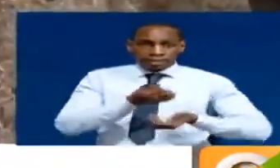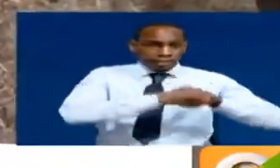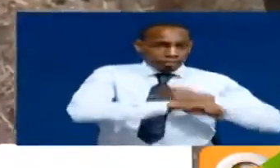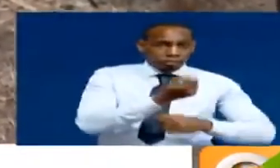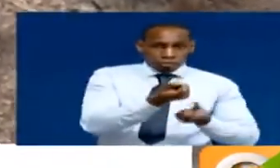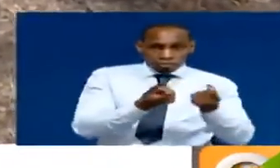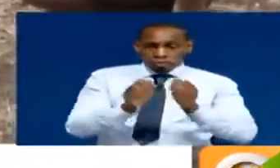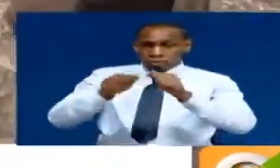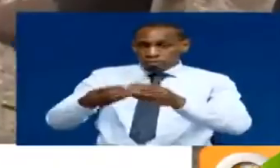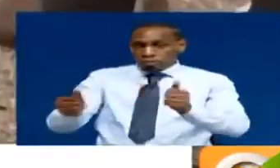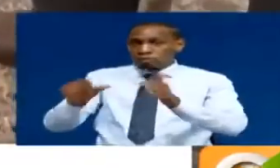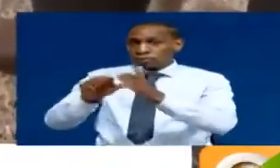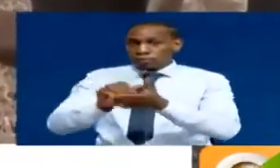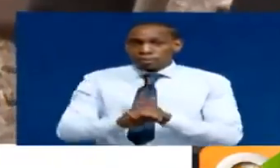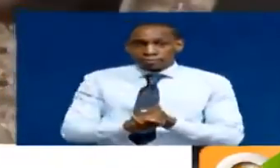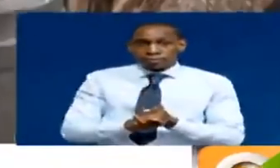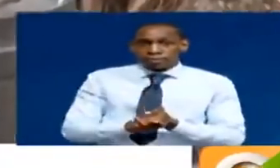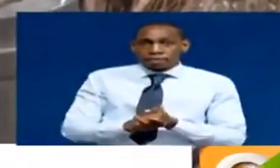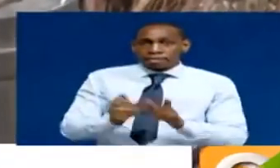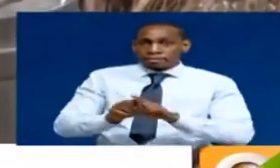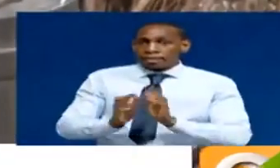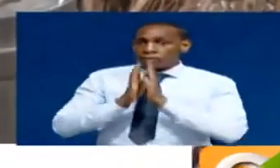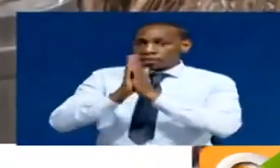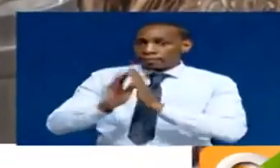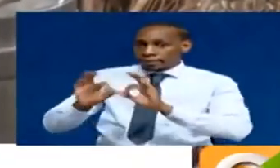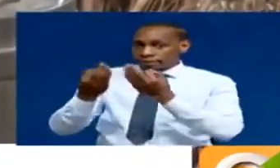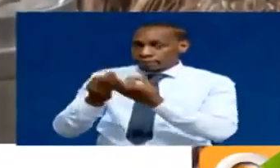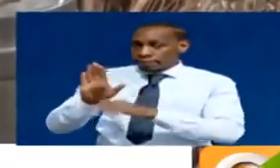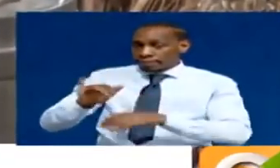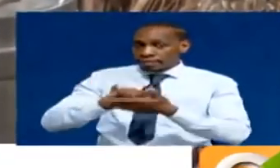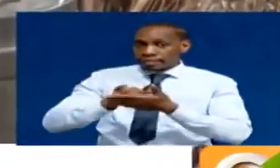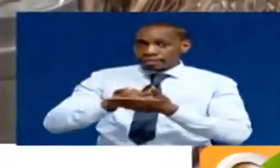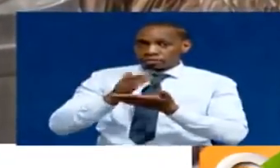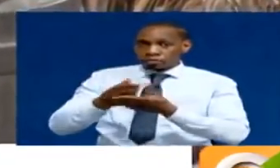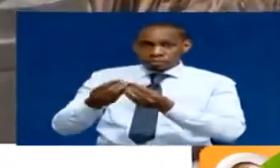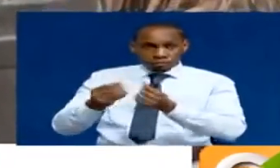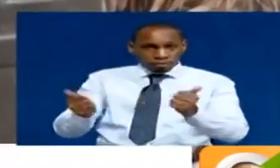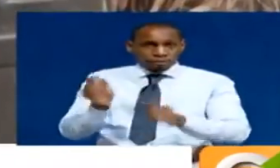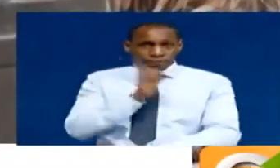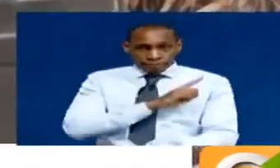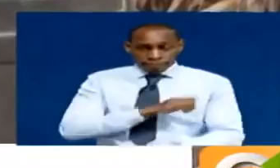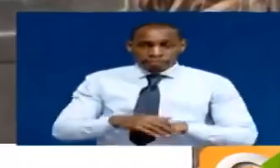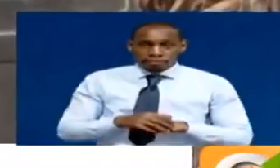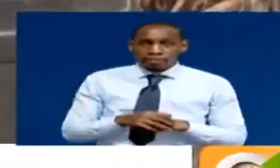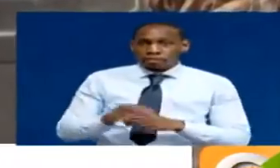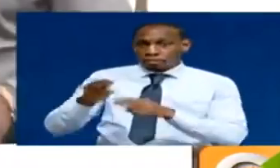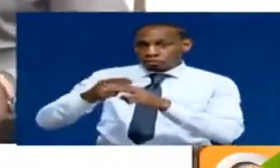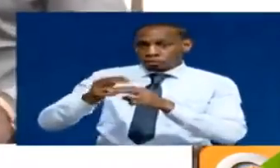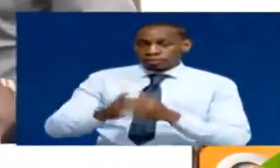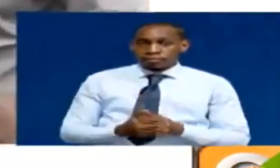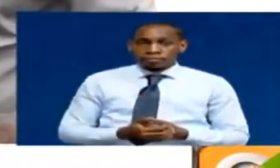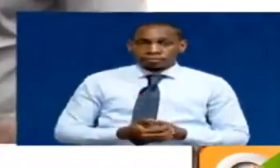haba ujaza kibaba. Dua yao ikiwa masaibu ya familia hii yatazikwa katika kaburi la sahau